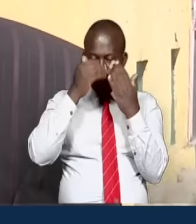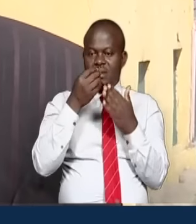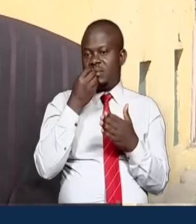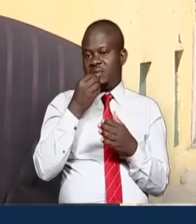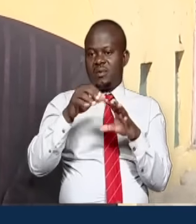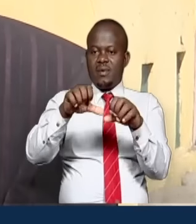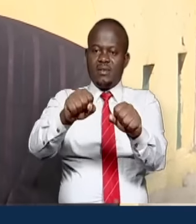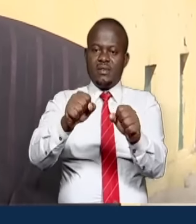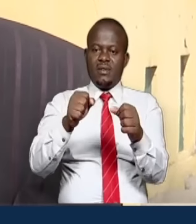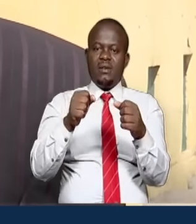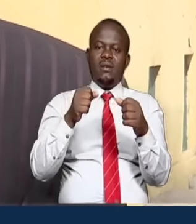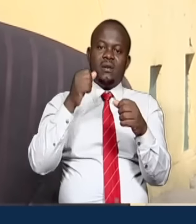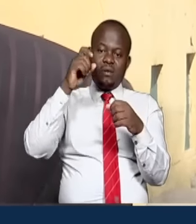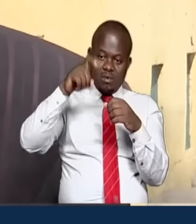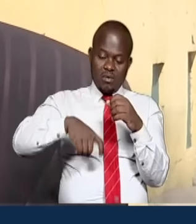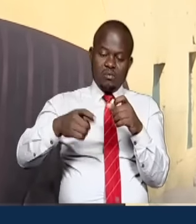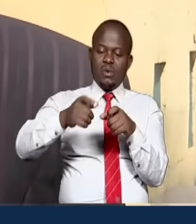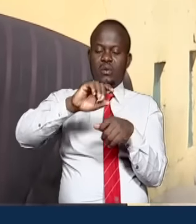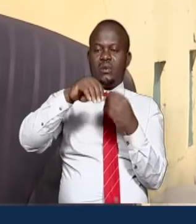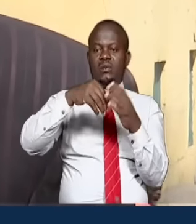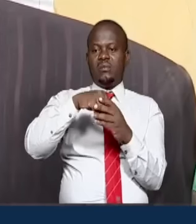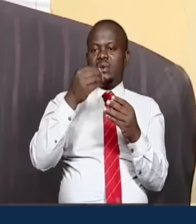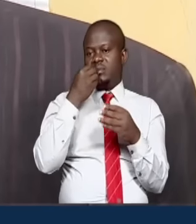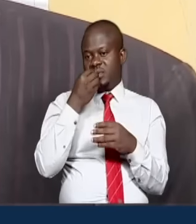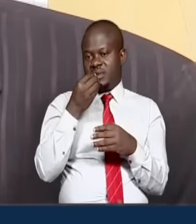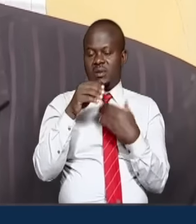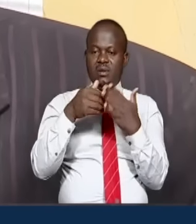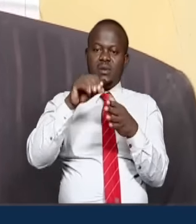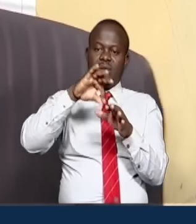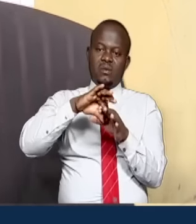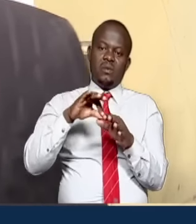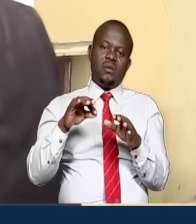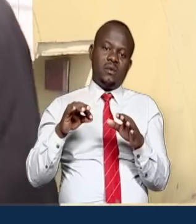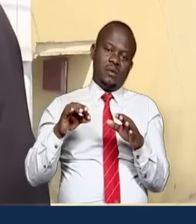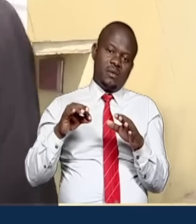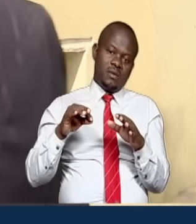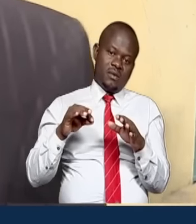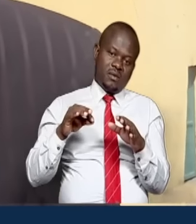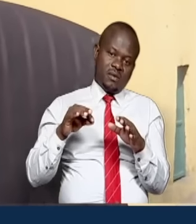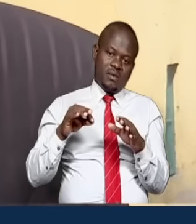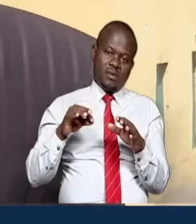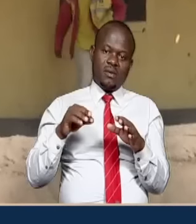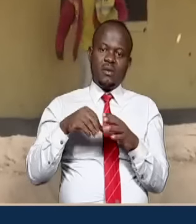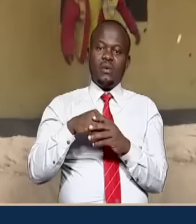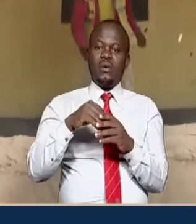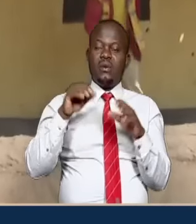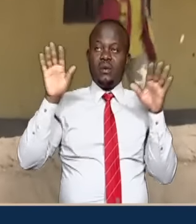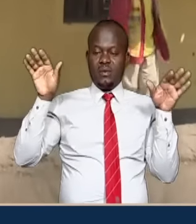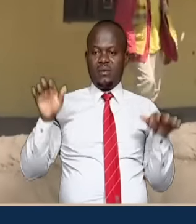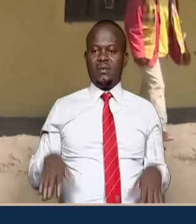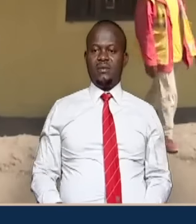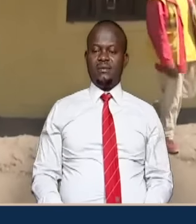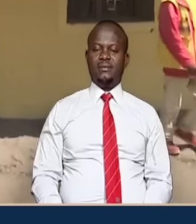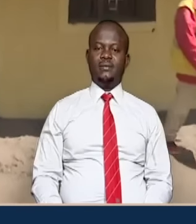bafataga bagomba kongererwamo imirire. Gutora ngo ni ugushyira kuri kagoma.